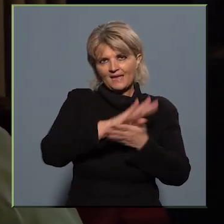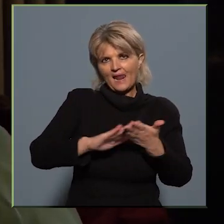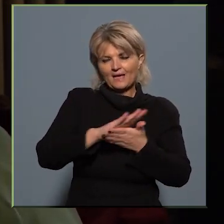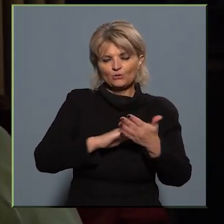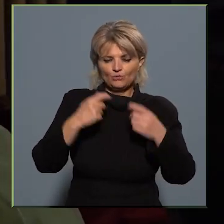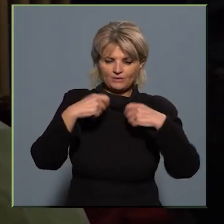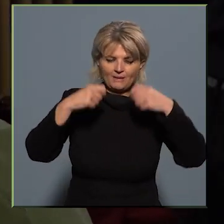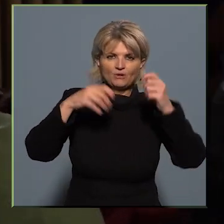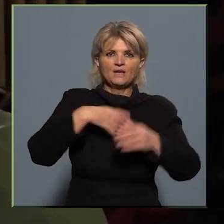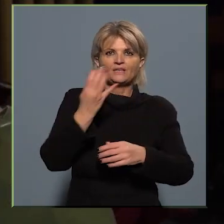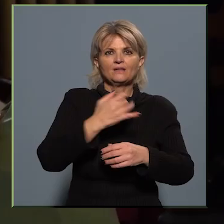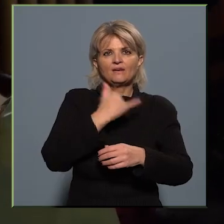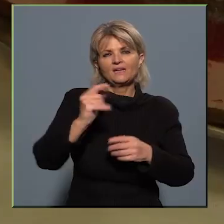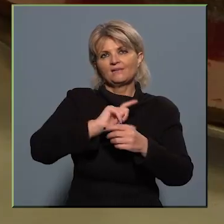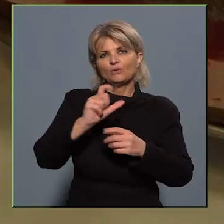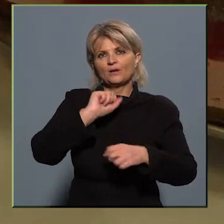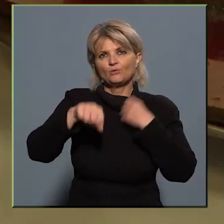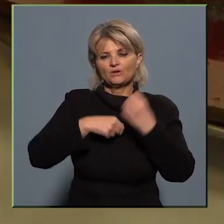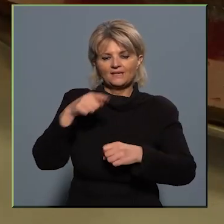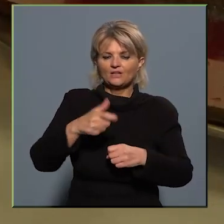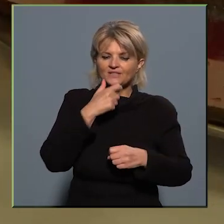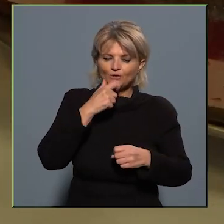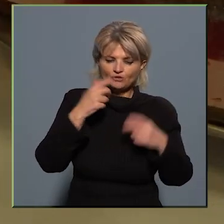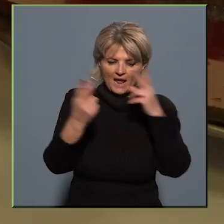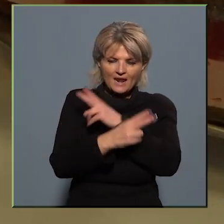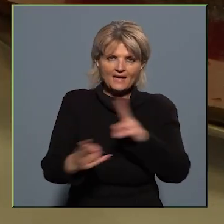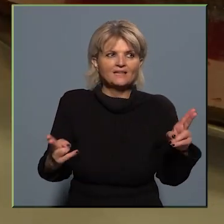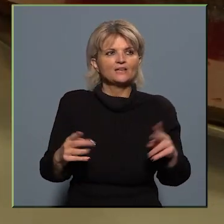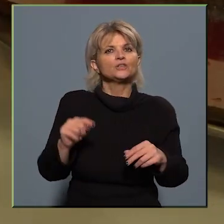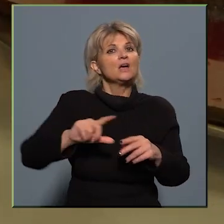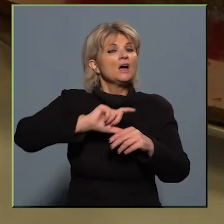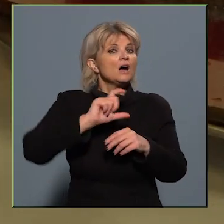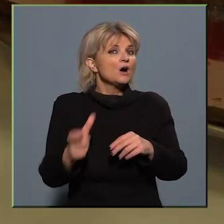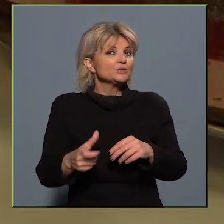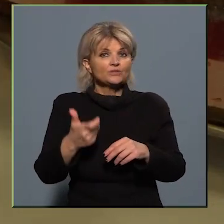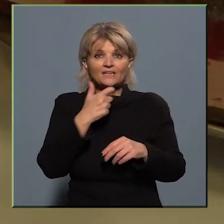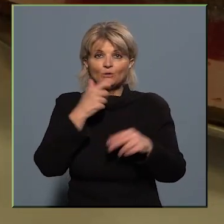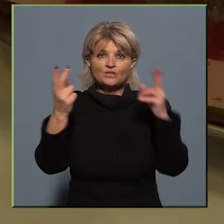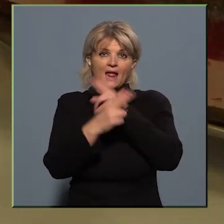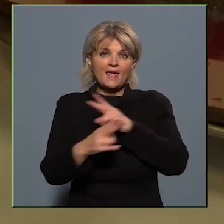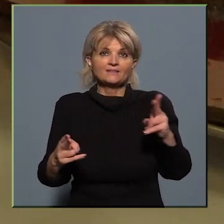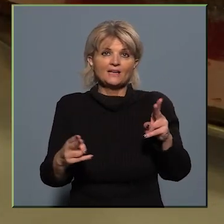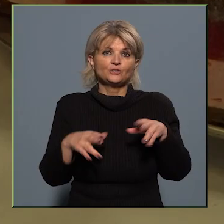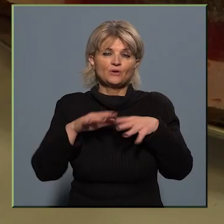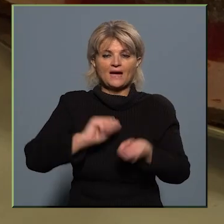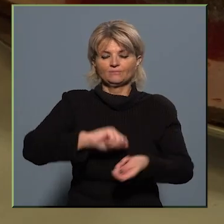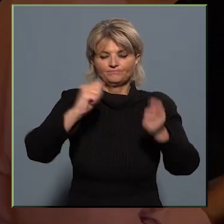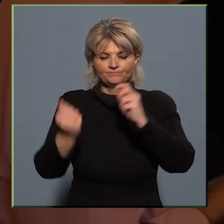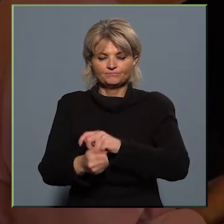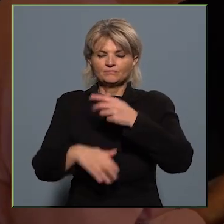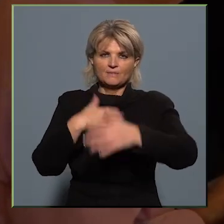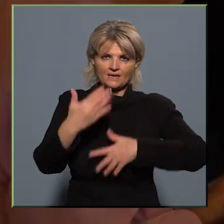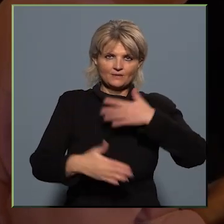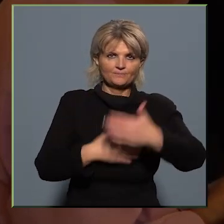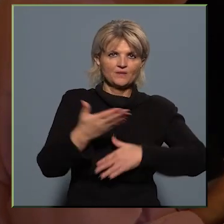szól. 40 éve működik itt az idősellátás, és azóta az idősellátások átalakuláson ment